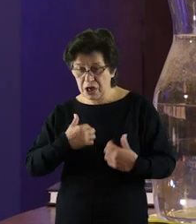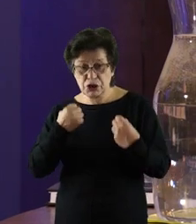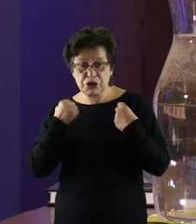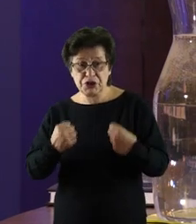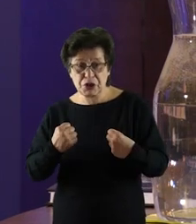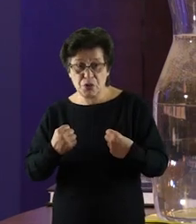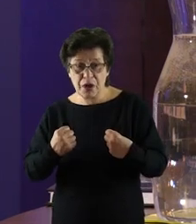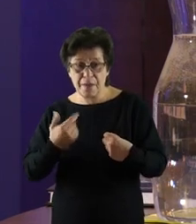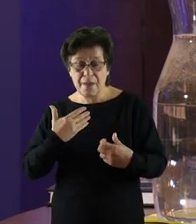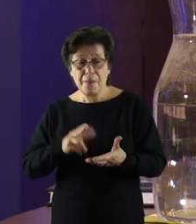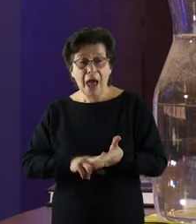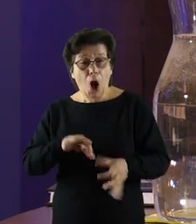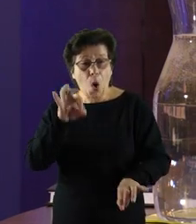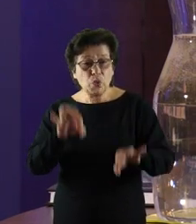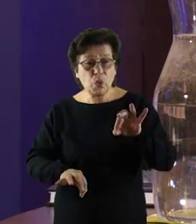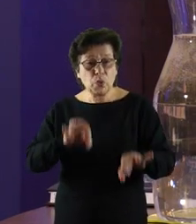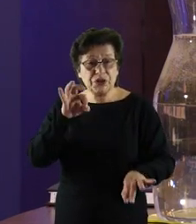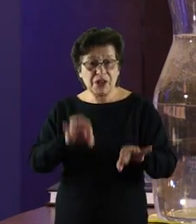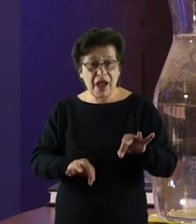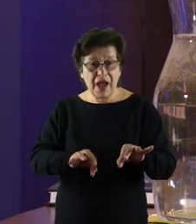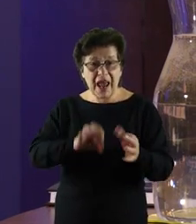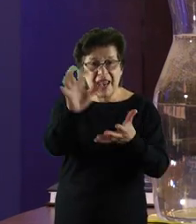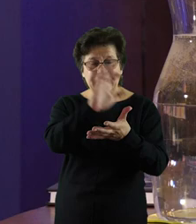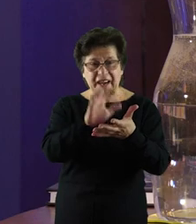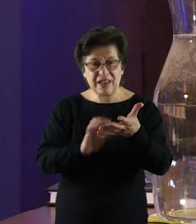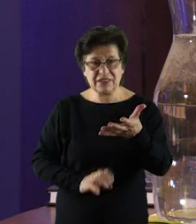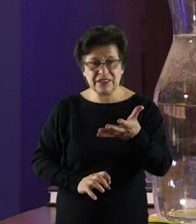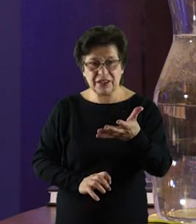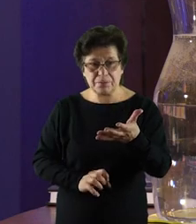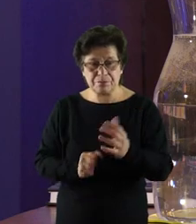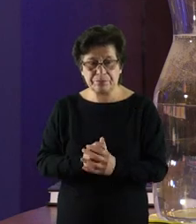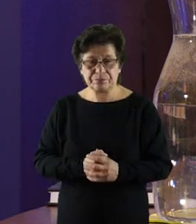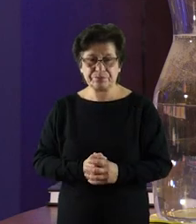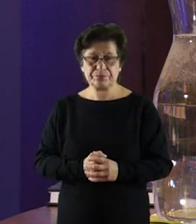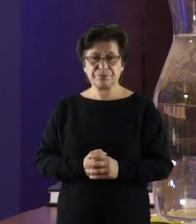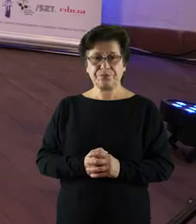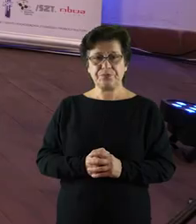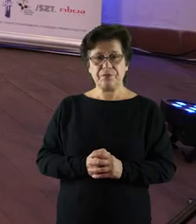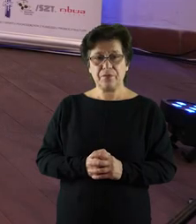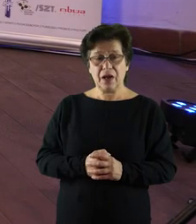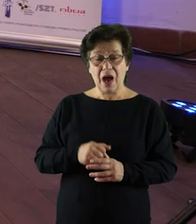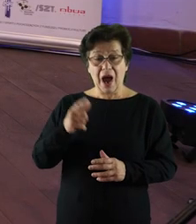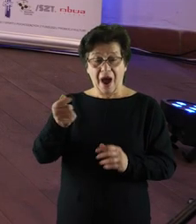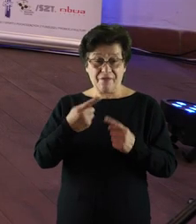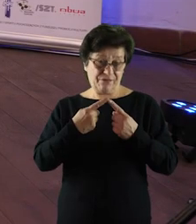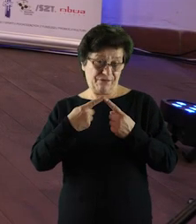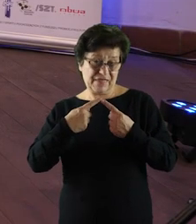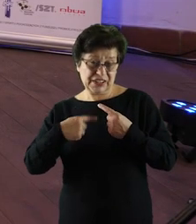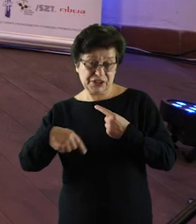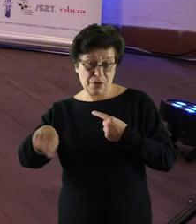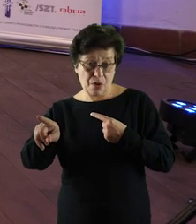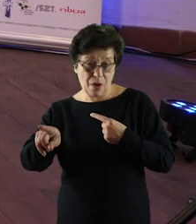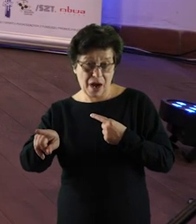konkursie literackim, bo nie chciałam nikogo zamęczać powieścią, którą napisałam. A wysłałam na ten konkurs